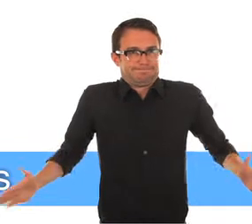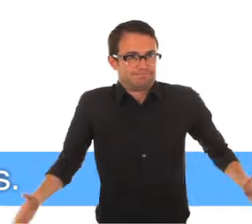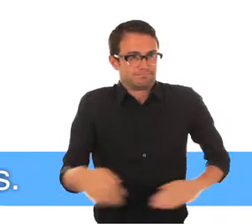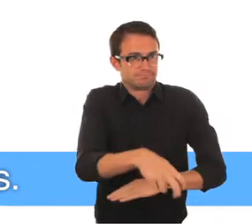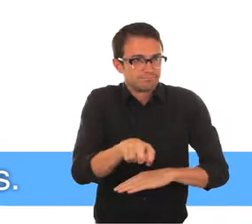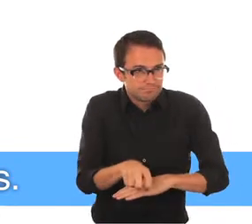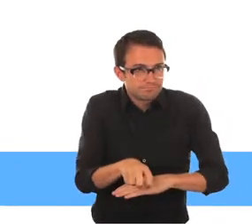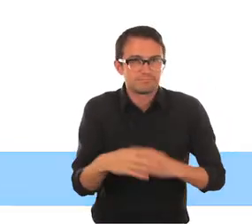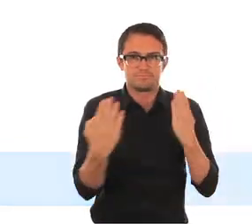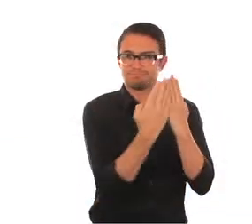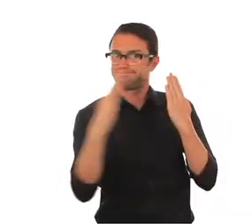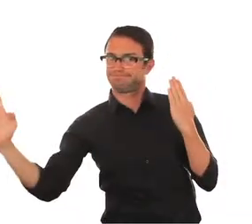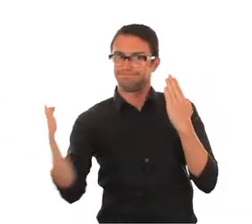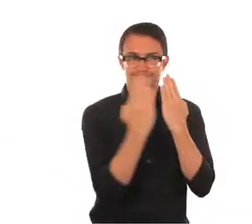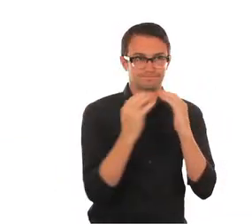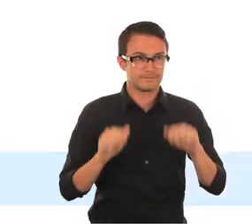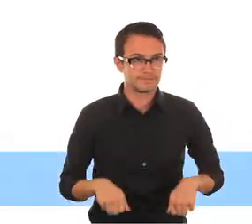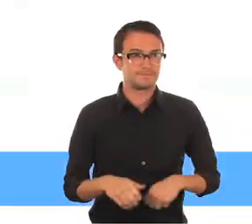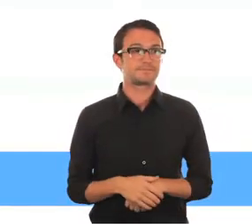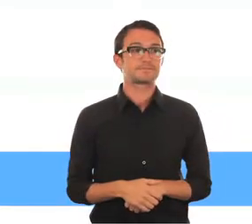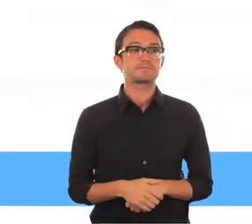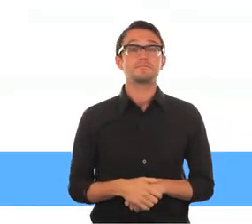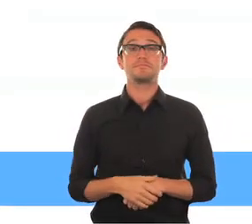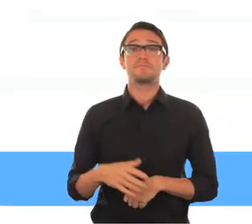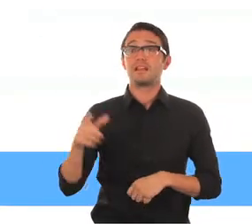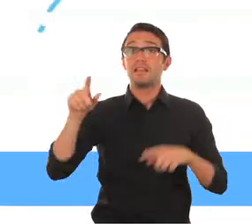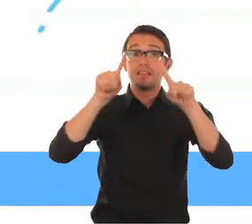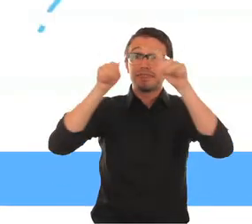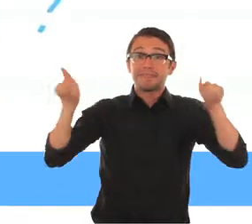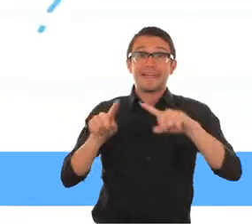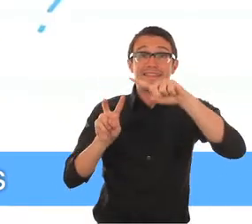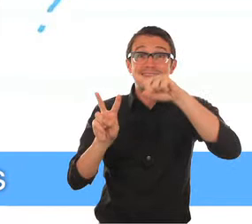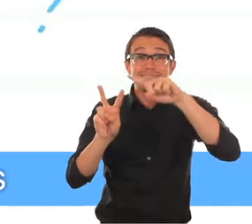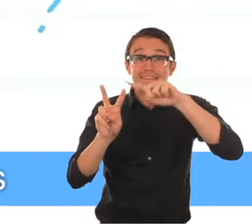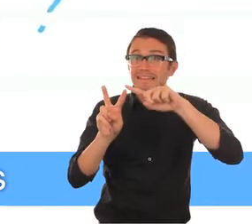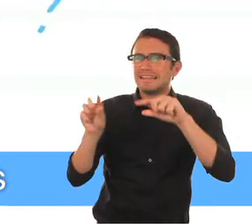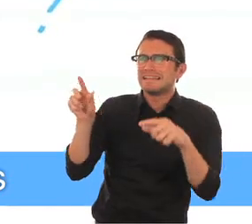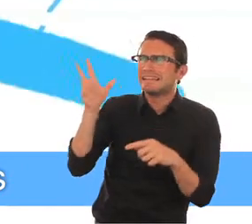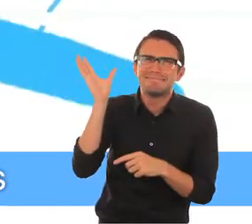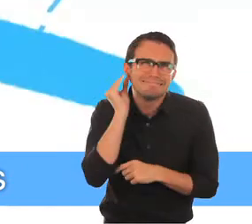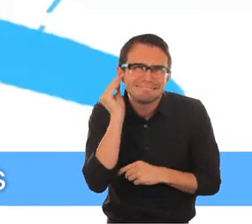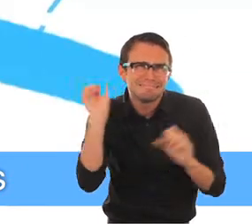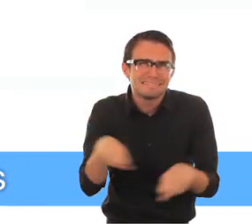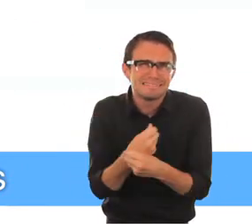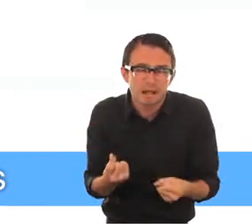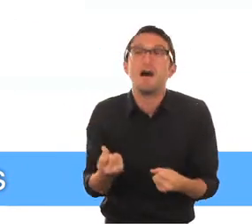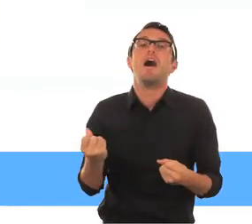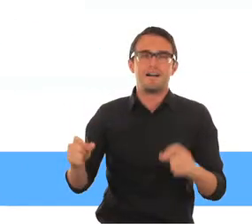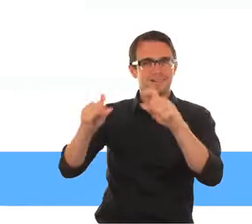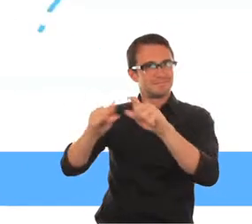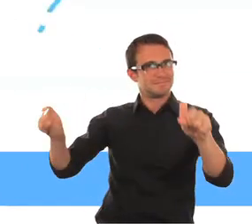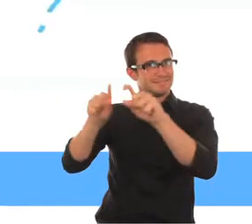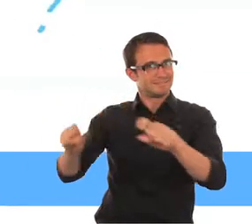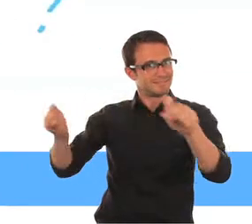Personne handicapée utilisant un cabinet de toilette accessible. Les sous-titres à la télévision aident les personnes ayant des déficiences auditives et celles qui ne comprennent pas la